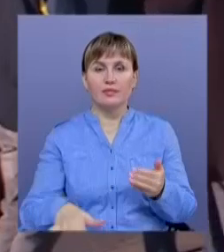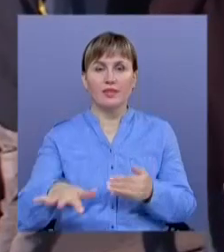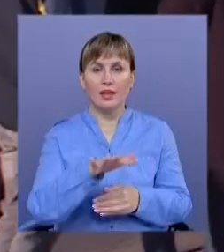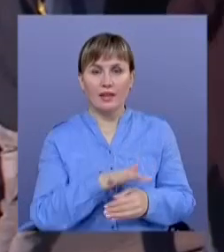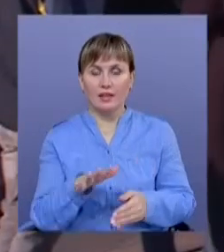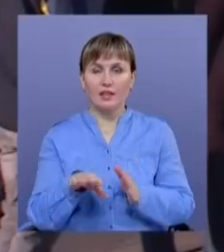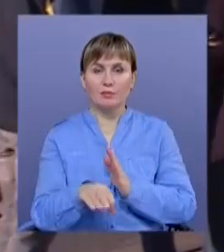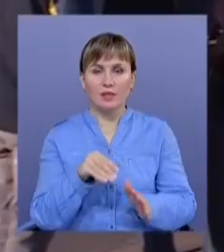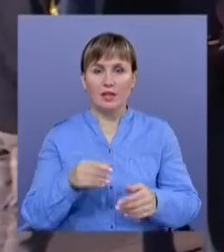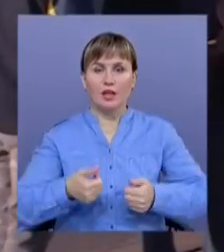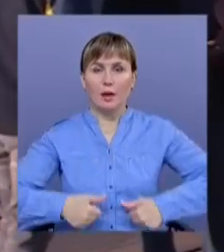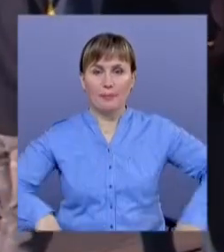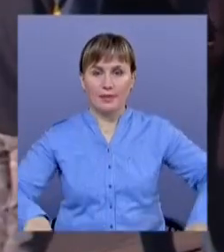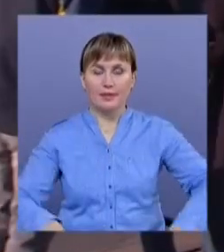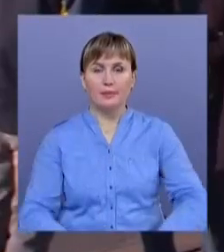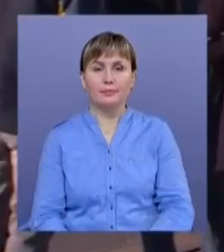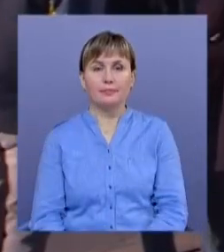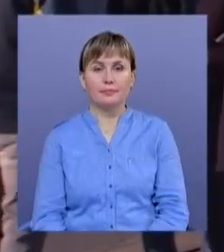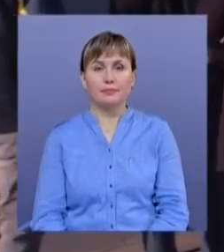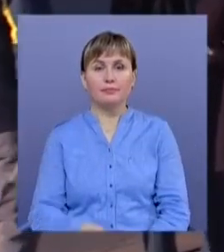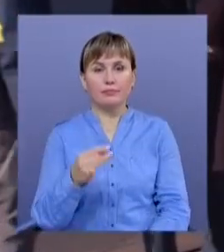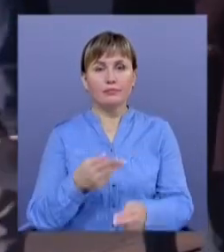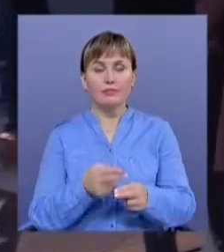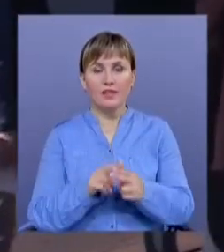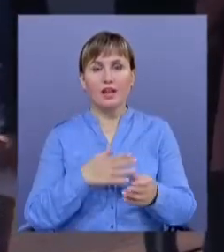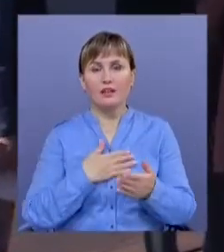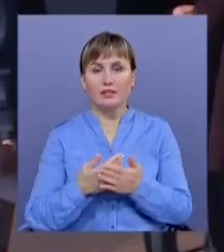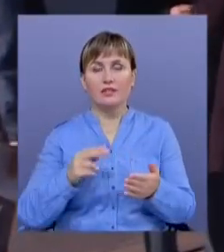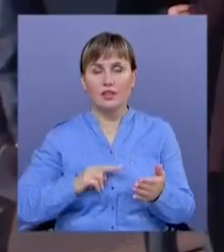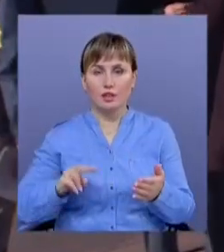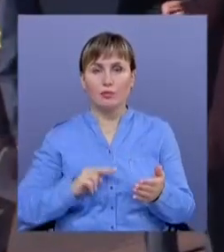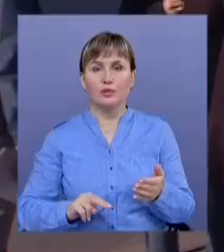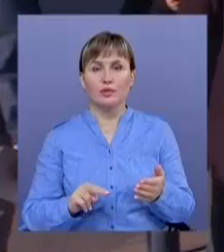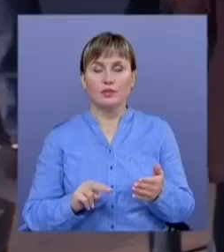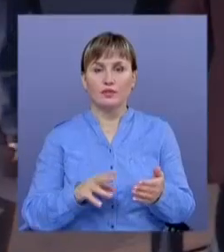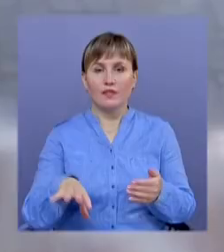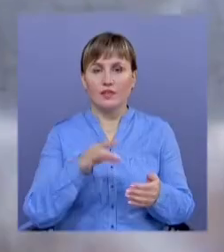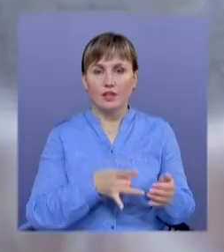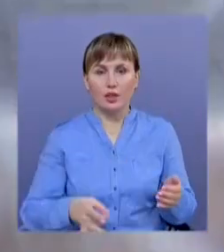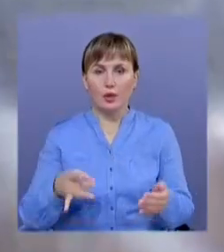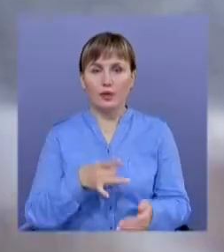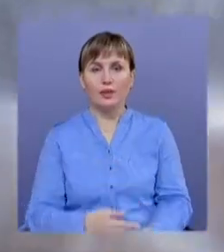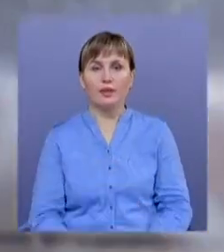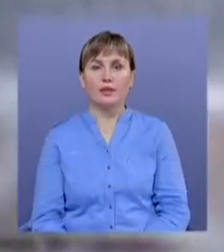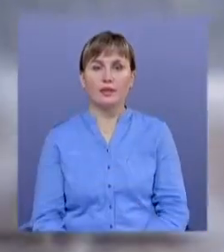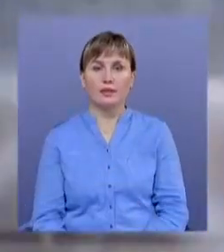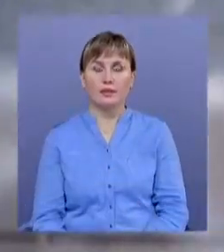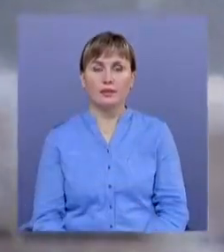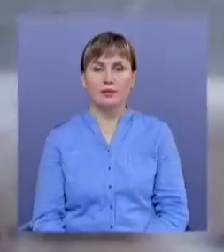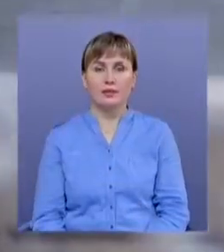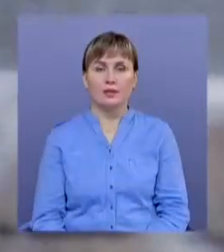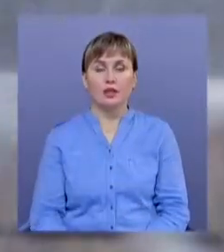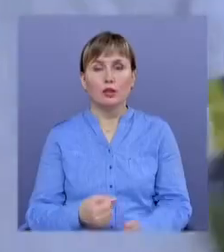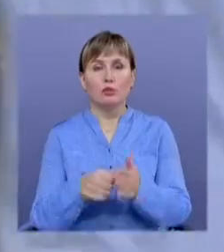территориальная избирательная комиссия. Поэтому активная работа ведется во всех регионах. До